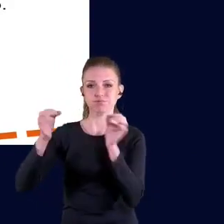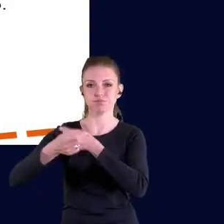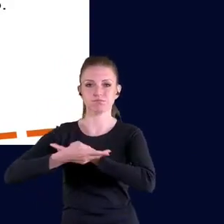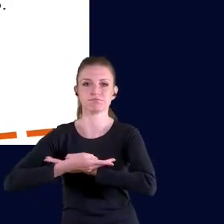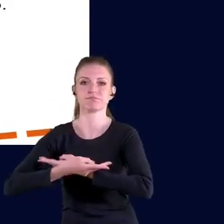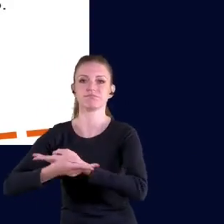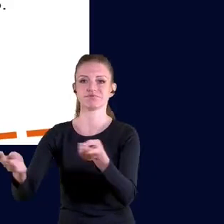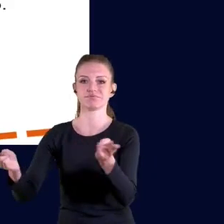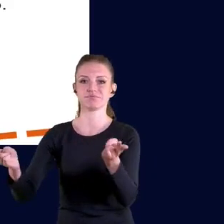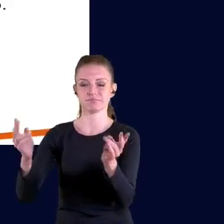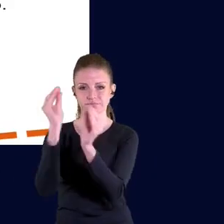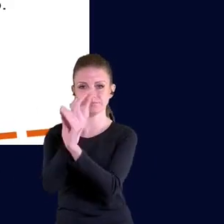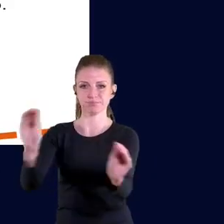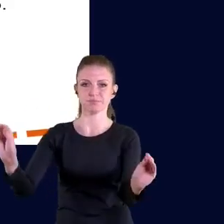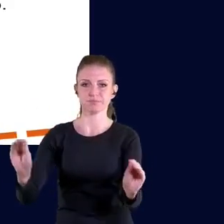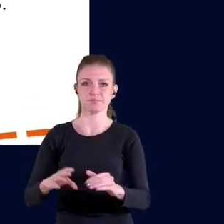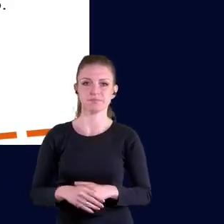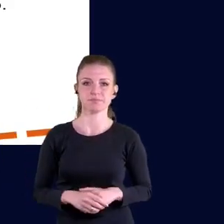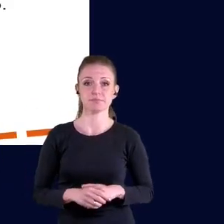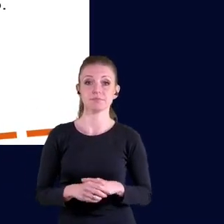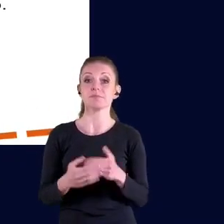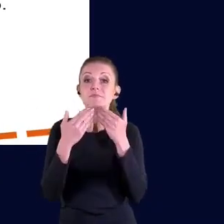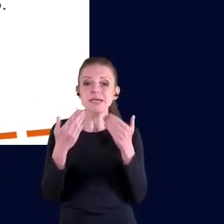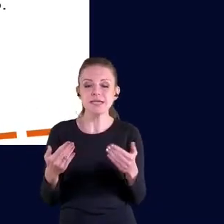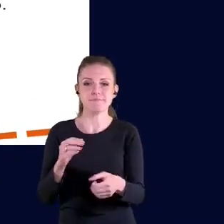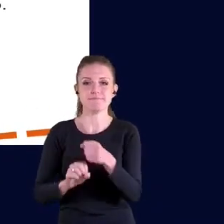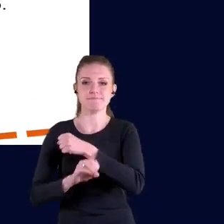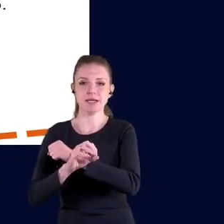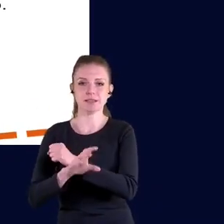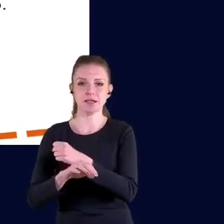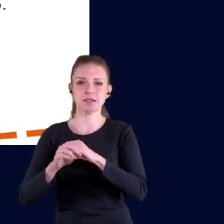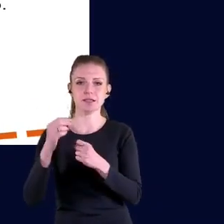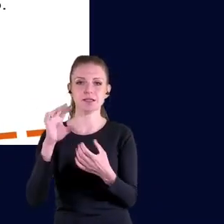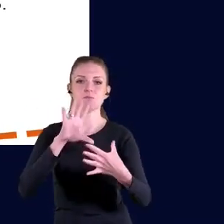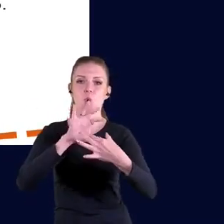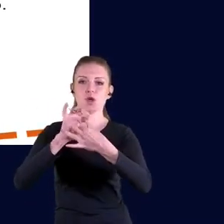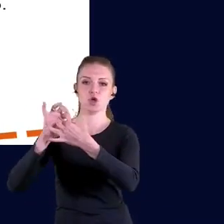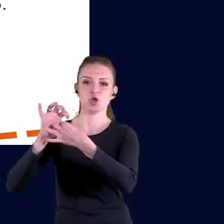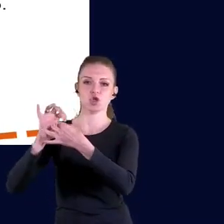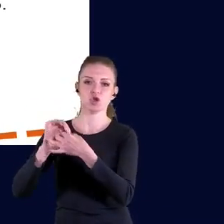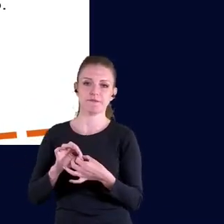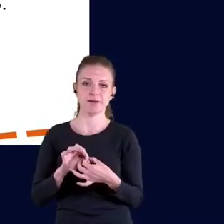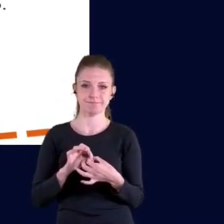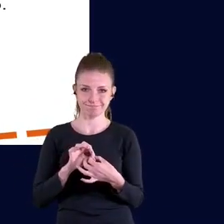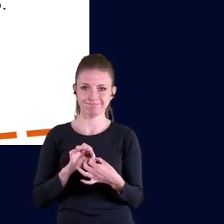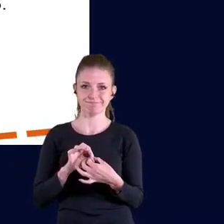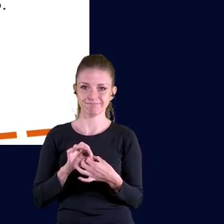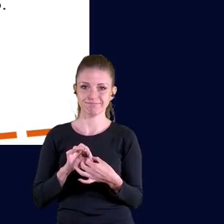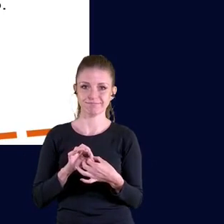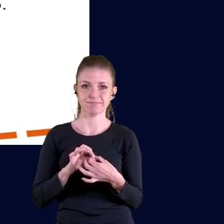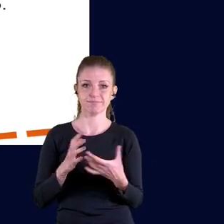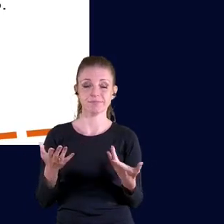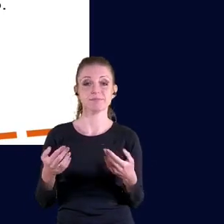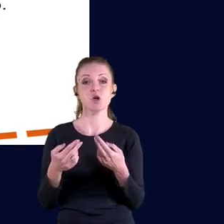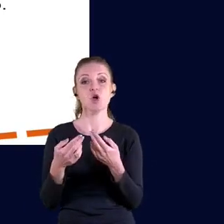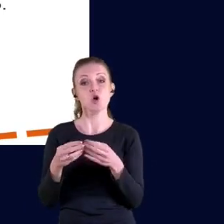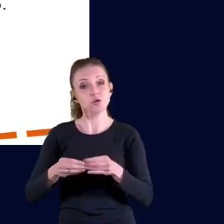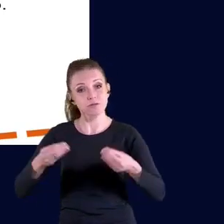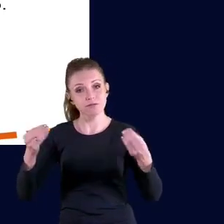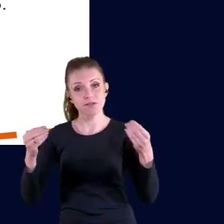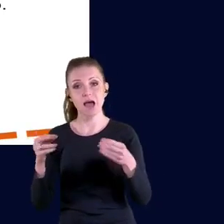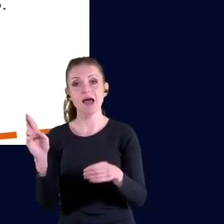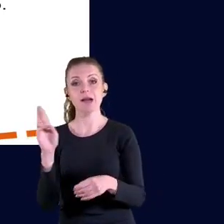promując je w mediach społecznością a rozwijając repozytorium aplikacji